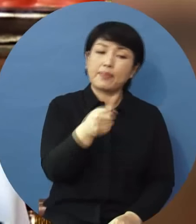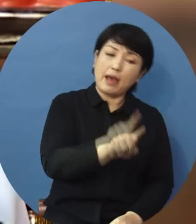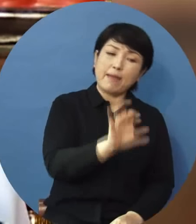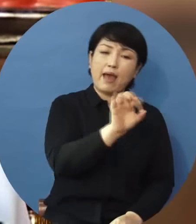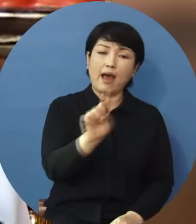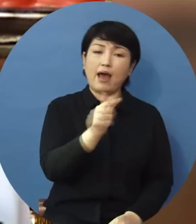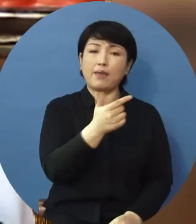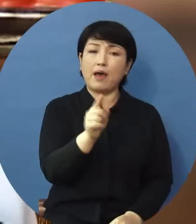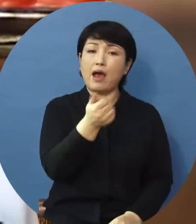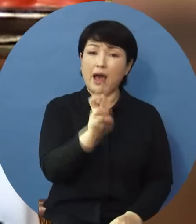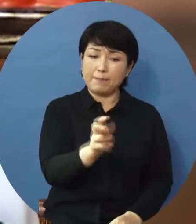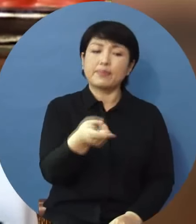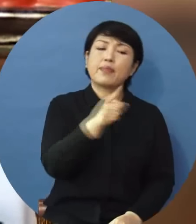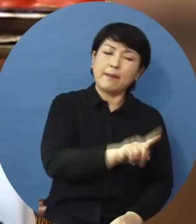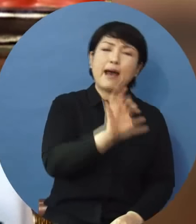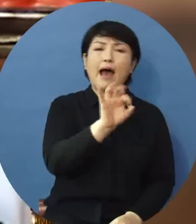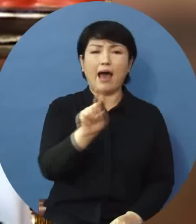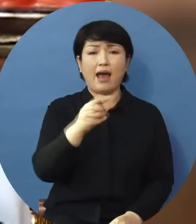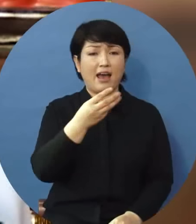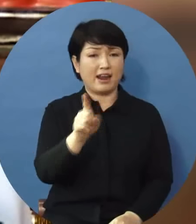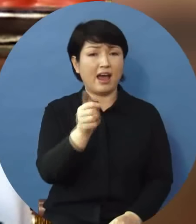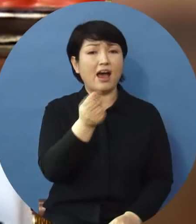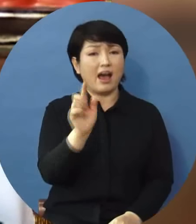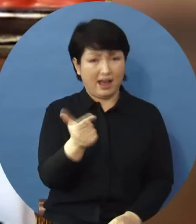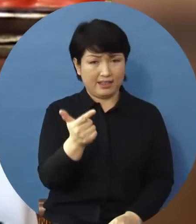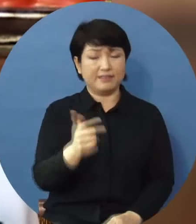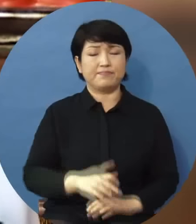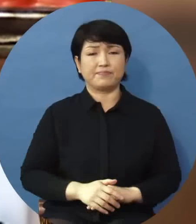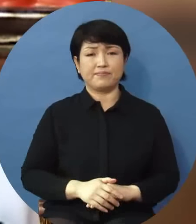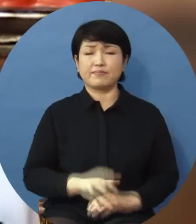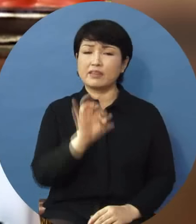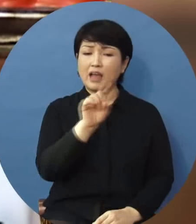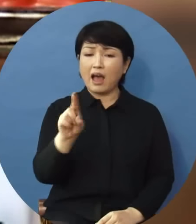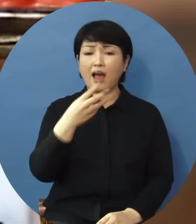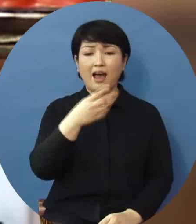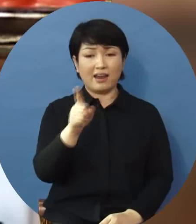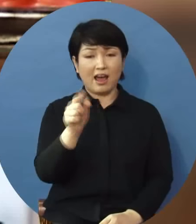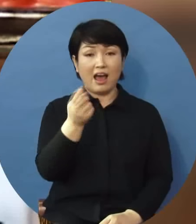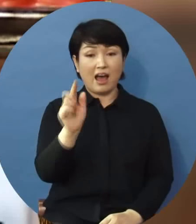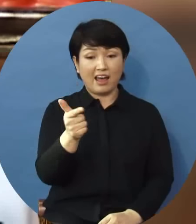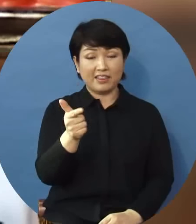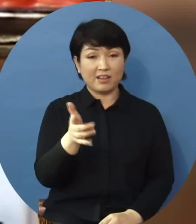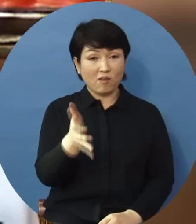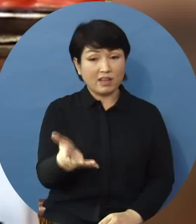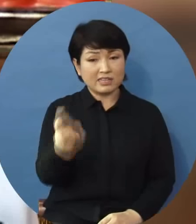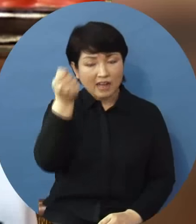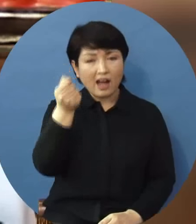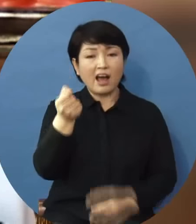아나함, 그 다음에 아라한 이렇게 말하죠. 그러니까 이 아라한과를 증득한 것은